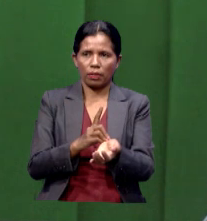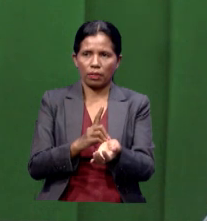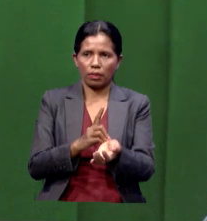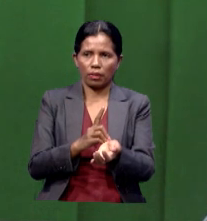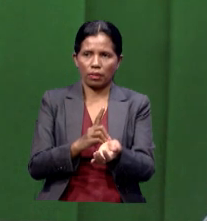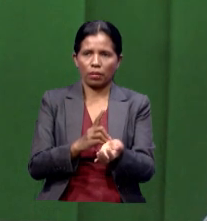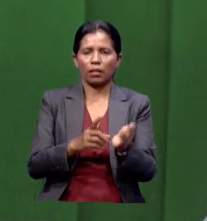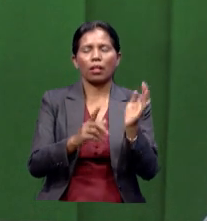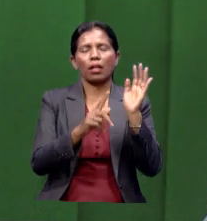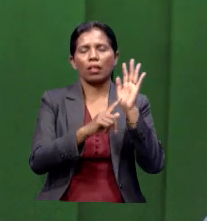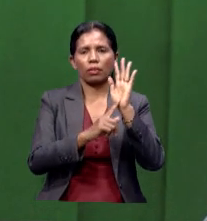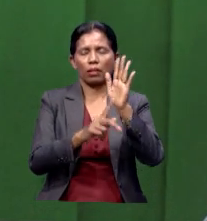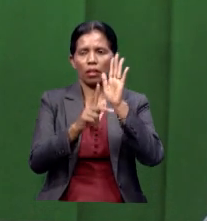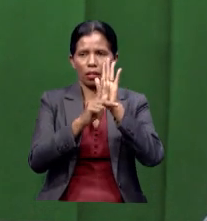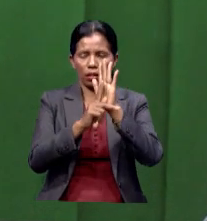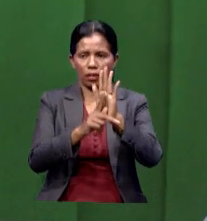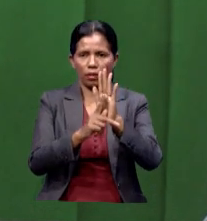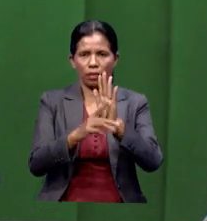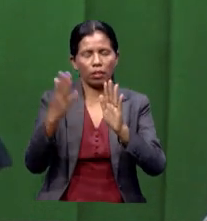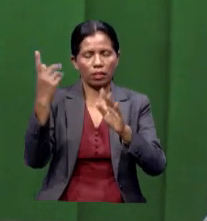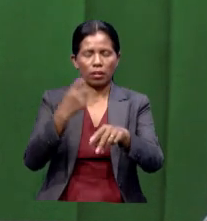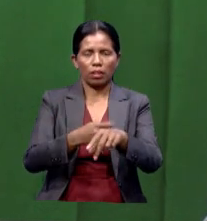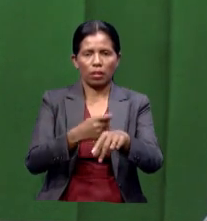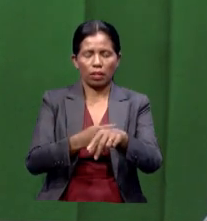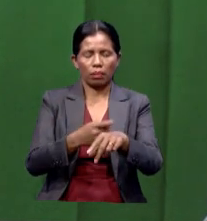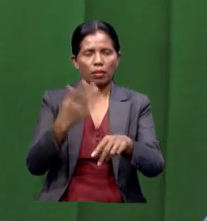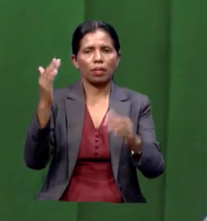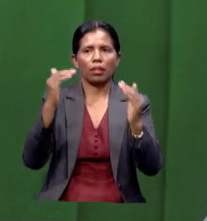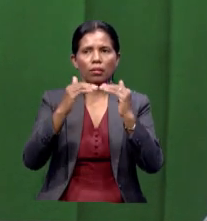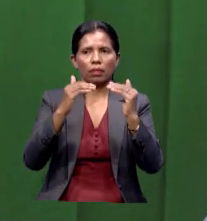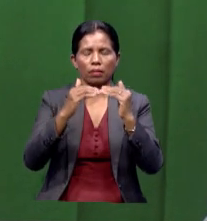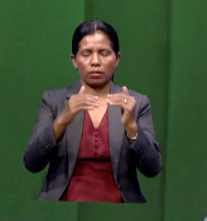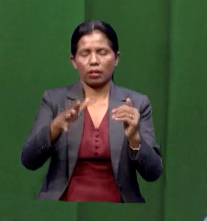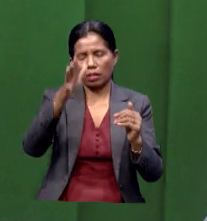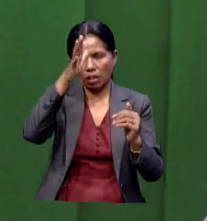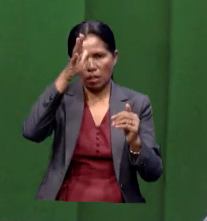ato ela keisa ya momento nebe ke ra wahira encontro nia paimos be